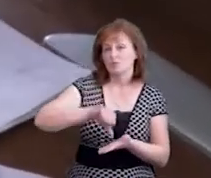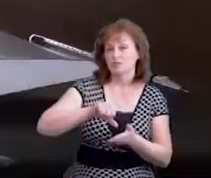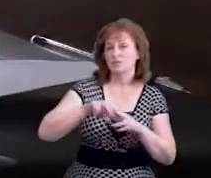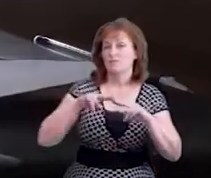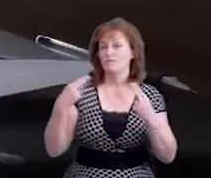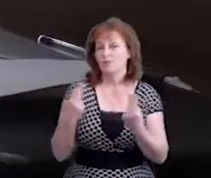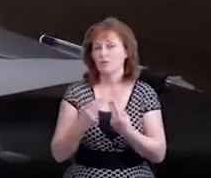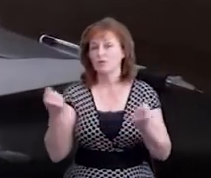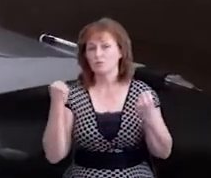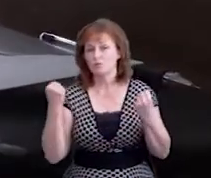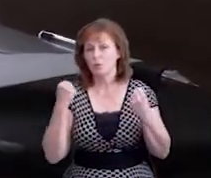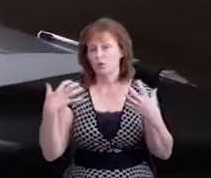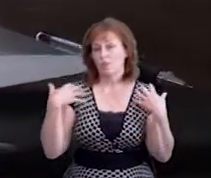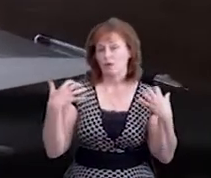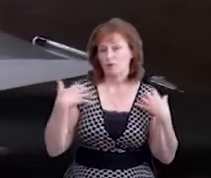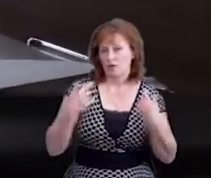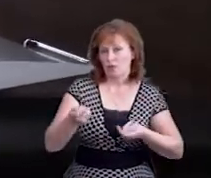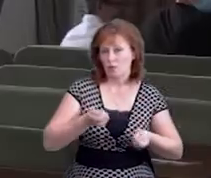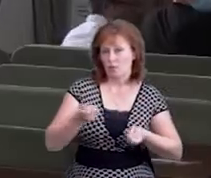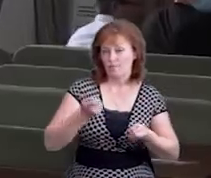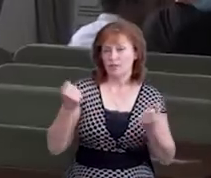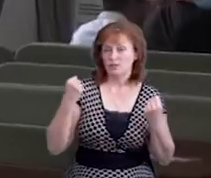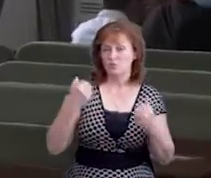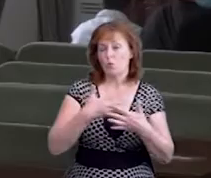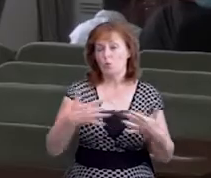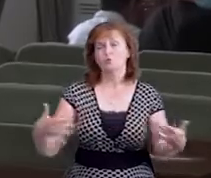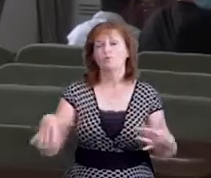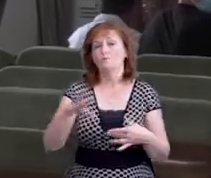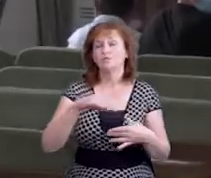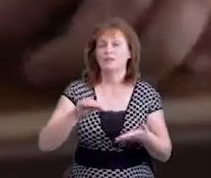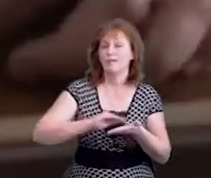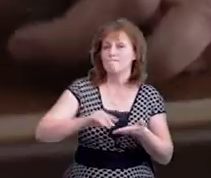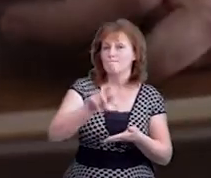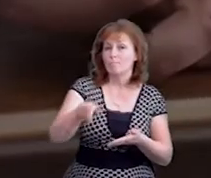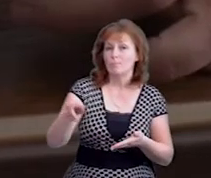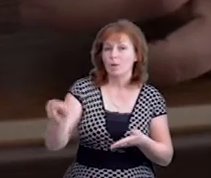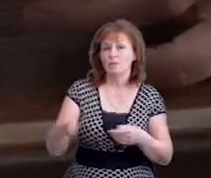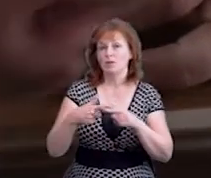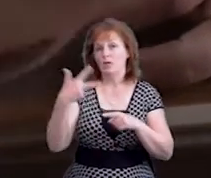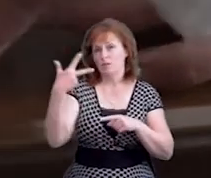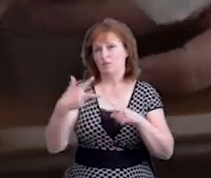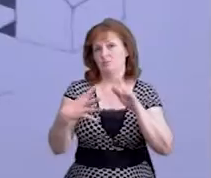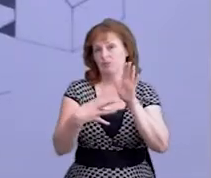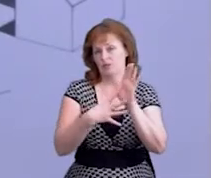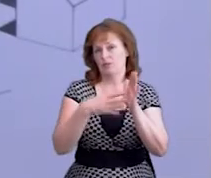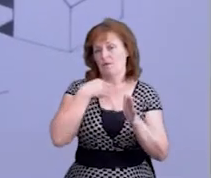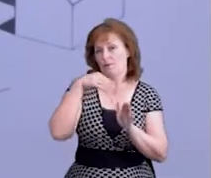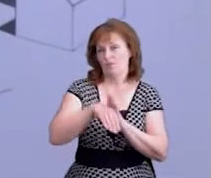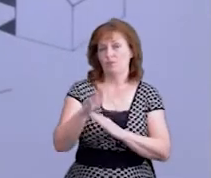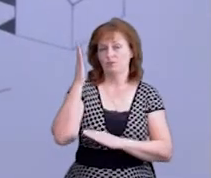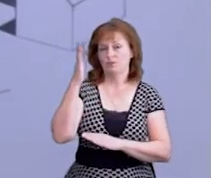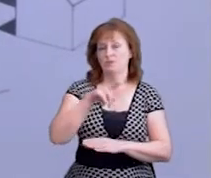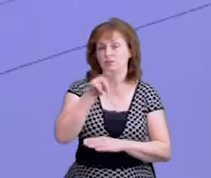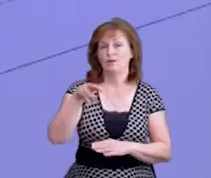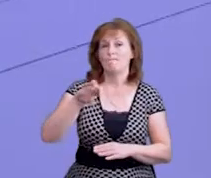спорту, начальники управлінь міськради і представники медіа. 46 учасників, 39 підтримали будівництво у Мар'їному